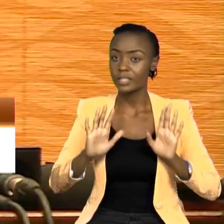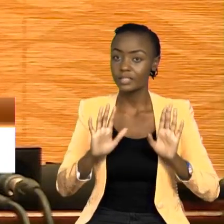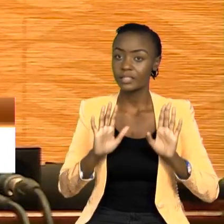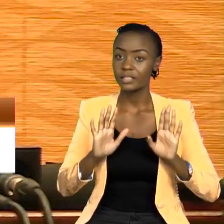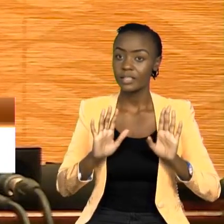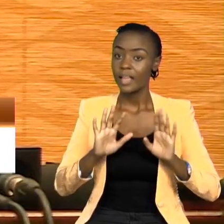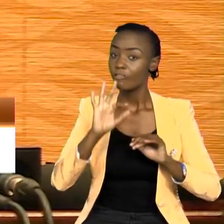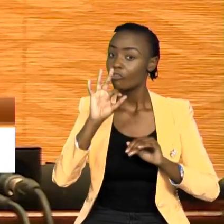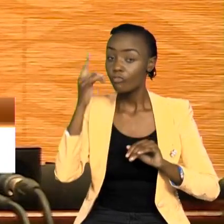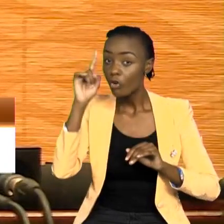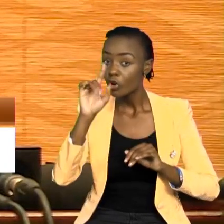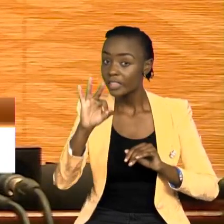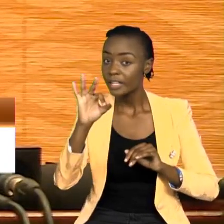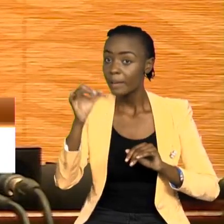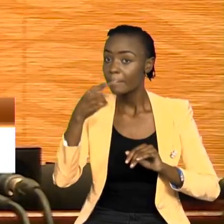3 months.